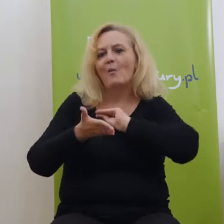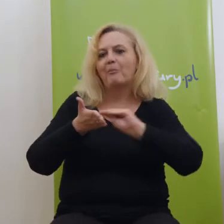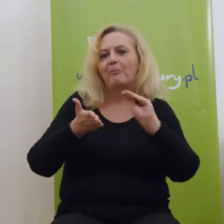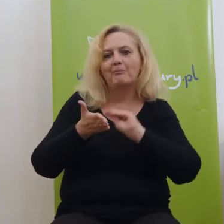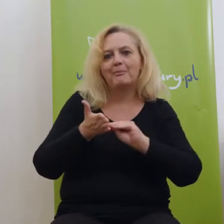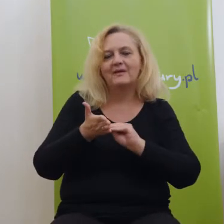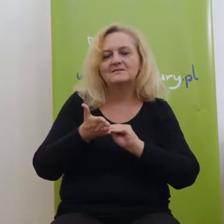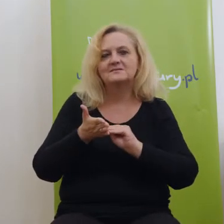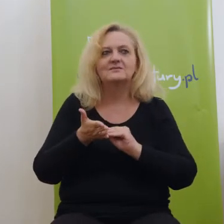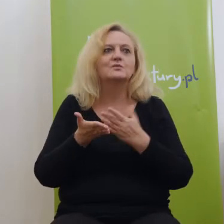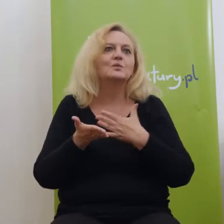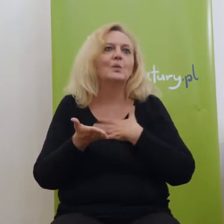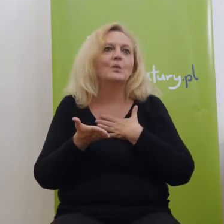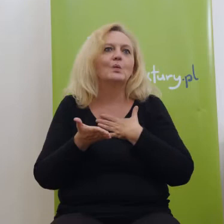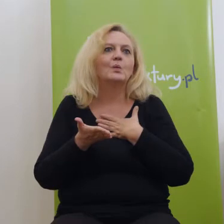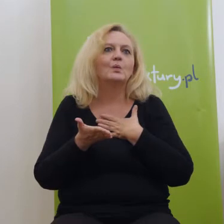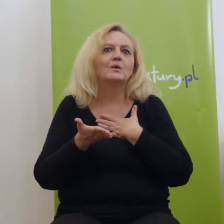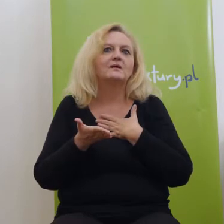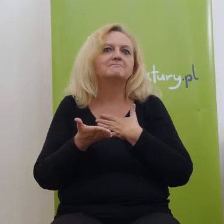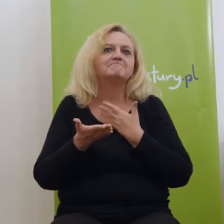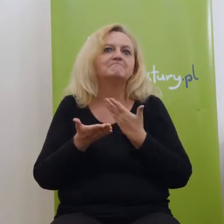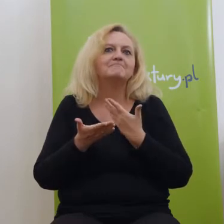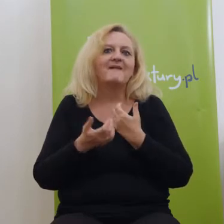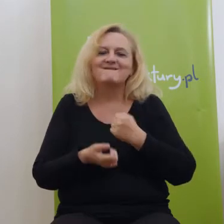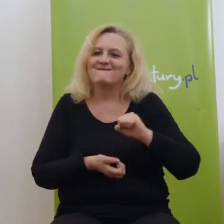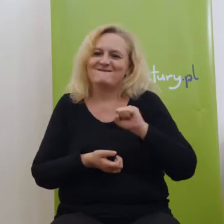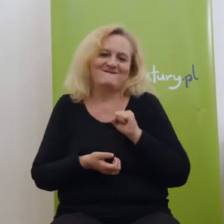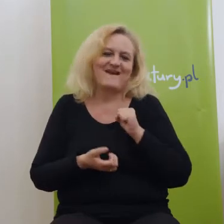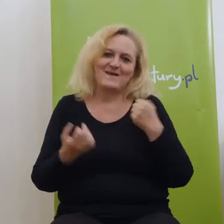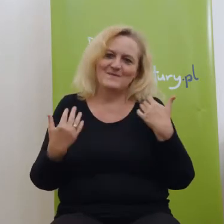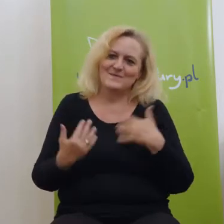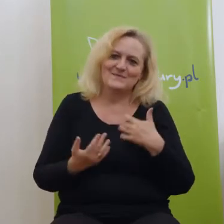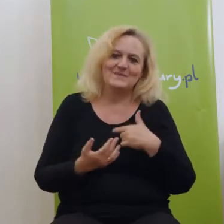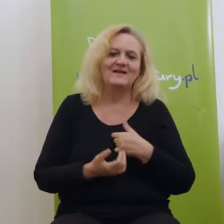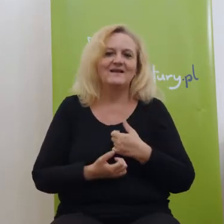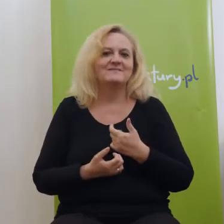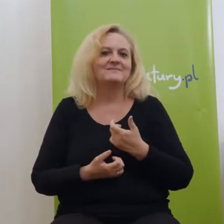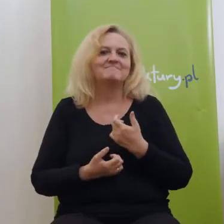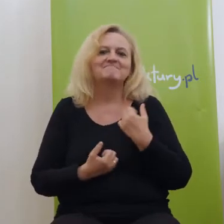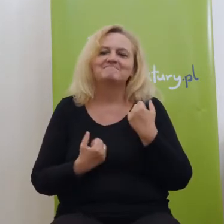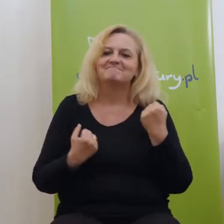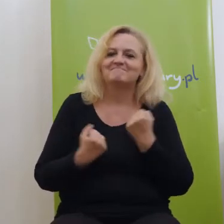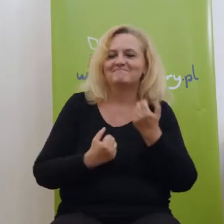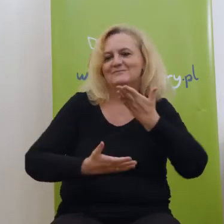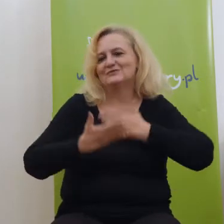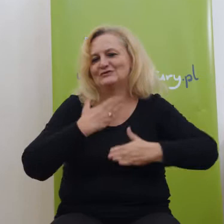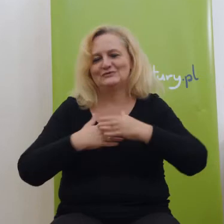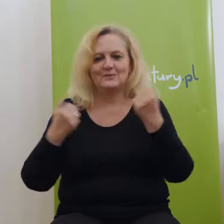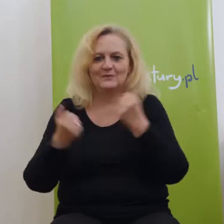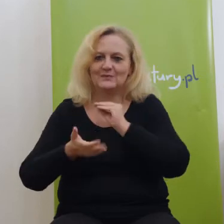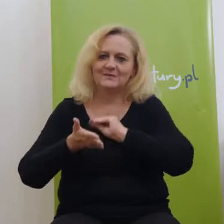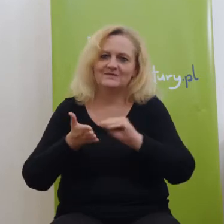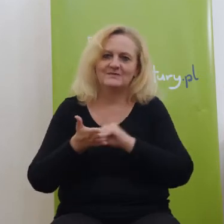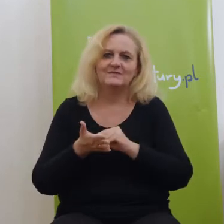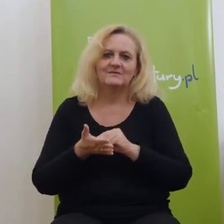pisanie jest dla mnie przeogromną frajdą i wielką organiczną przyjemnością. To, co